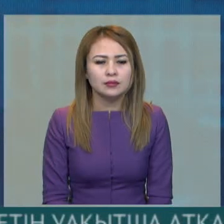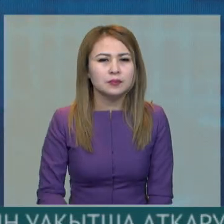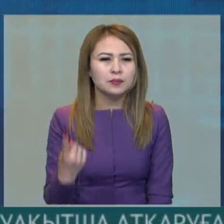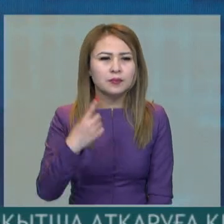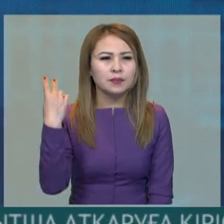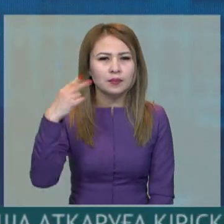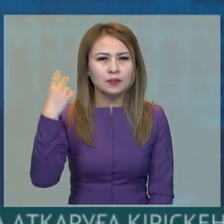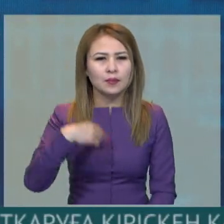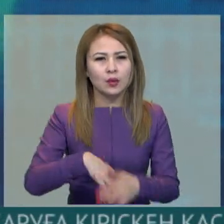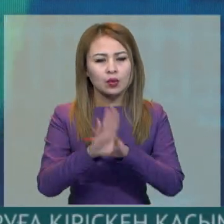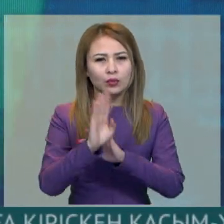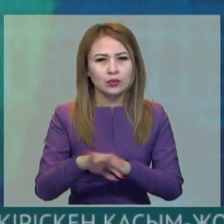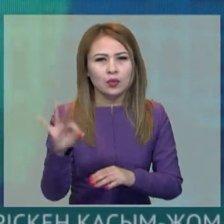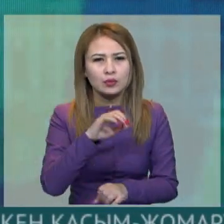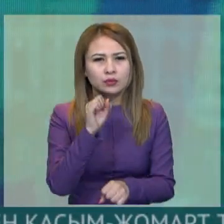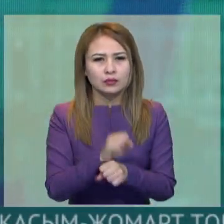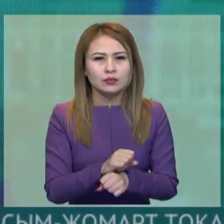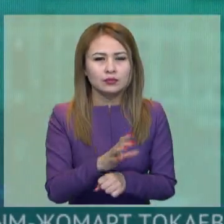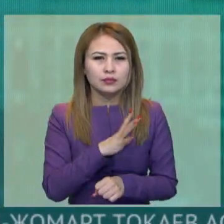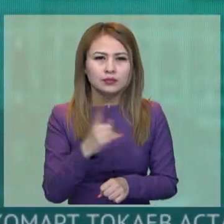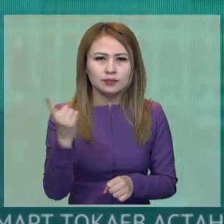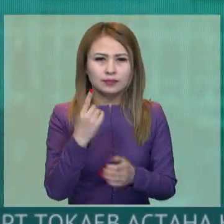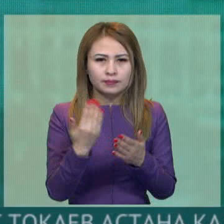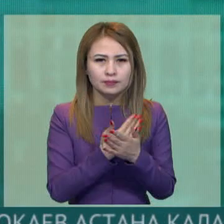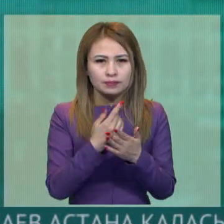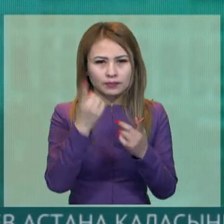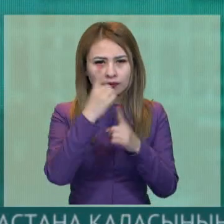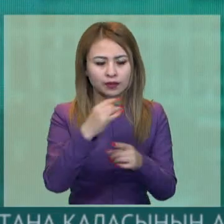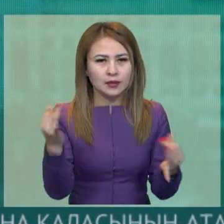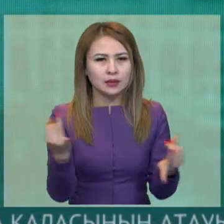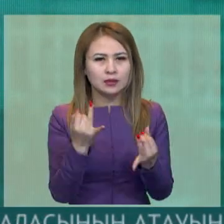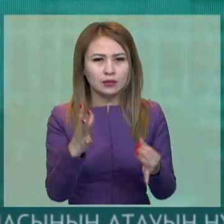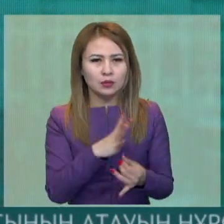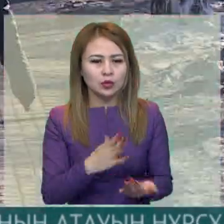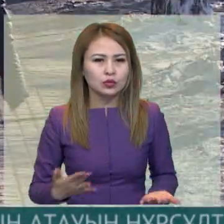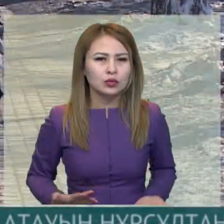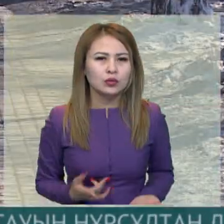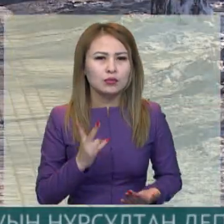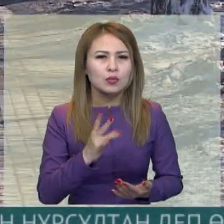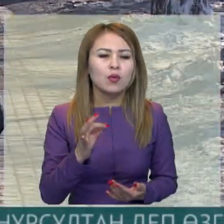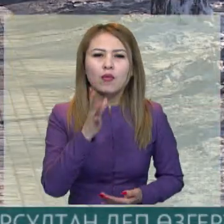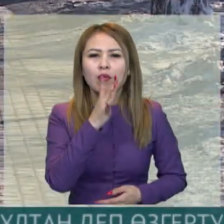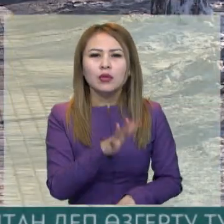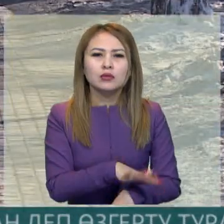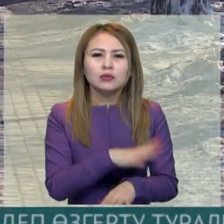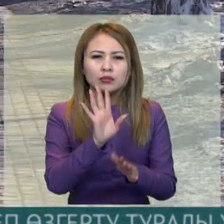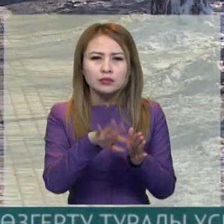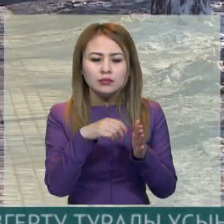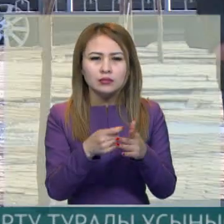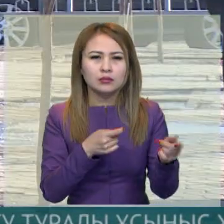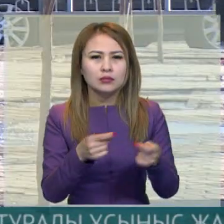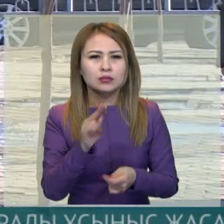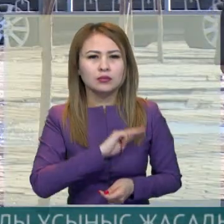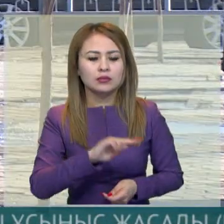Тұңғыш президенттің өкілеттігін тоқтатуы әуелі Бұхара халыққа қатты әсер етті. Елордалық тұрғындар Нұрсұлтан Әбішұлының осы уақытқа дейінгі